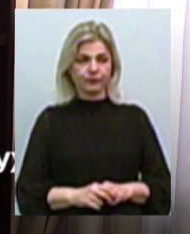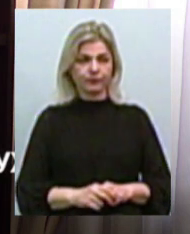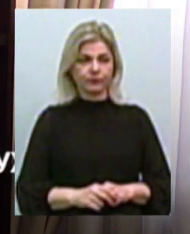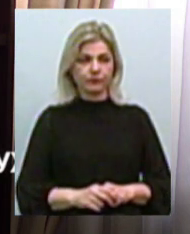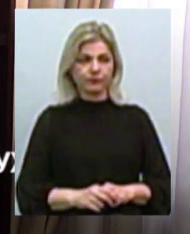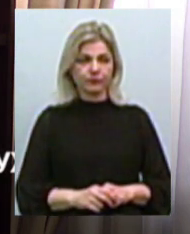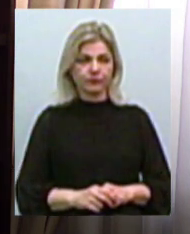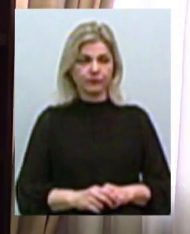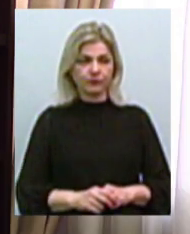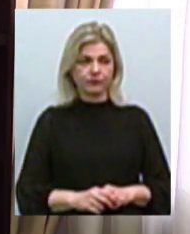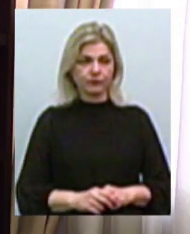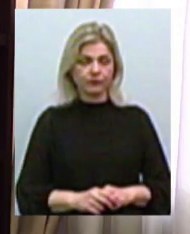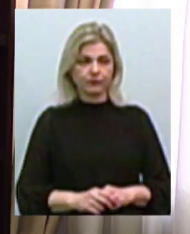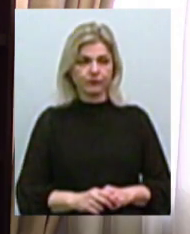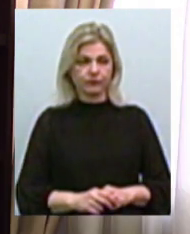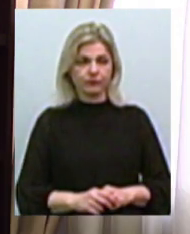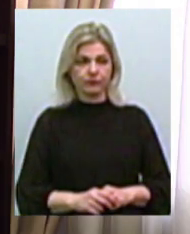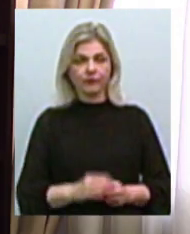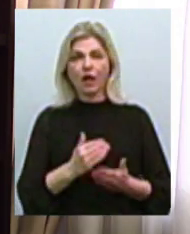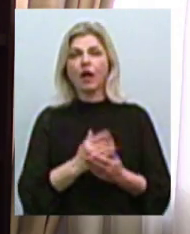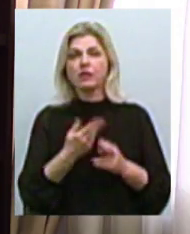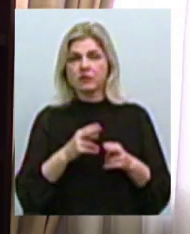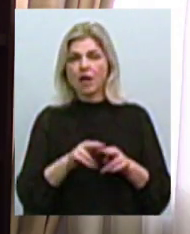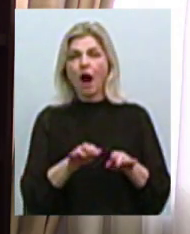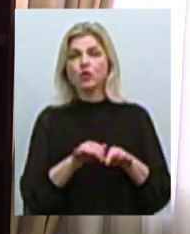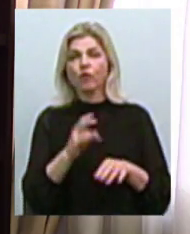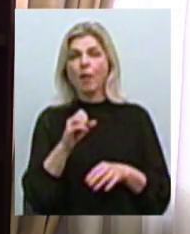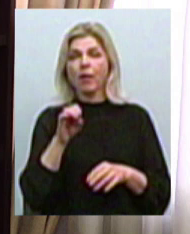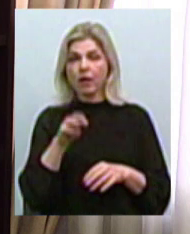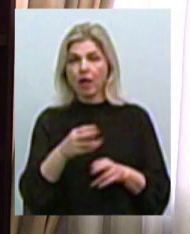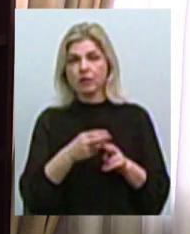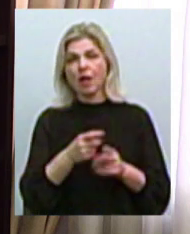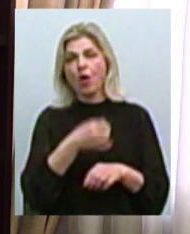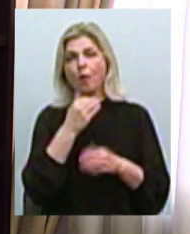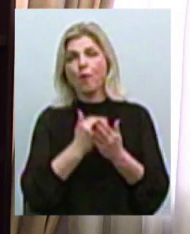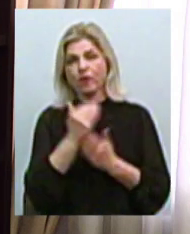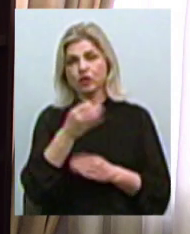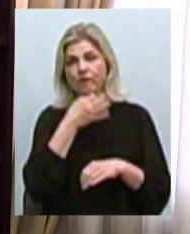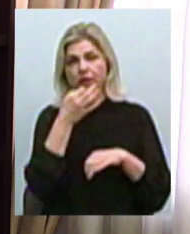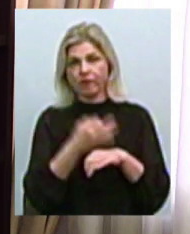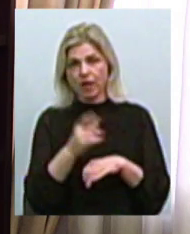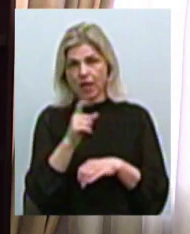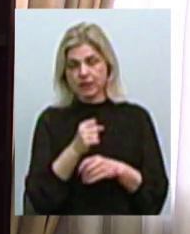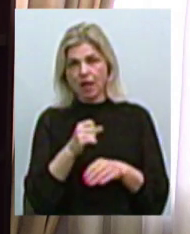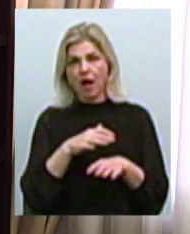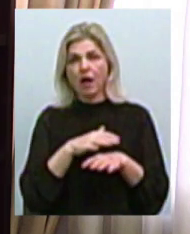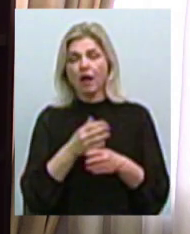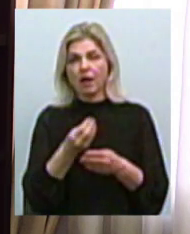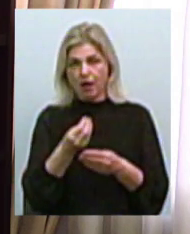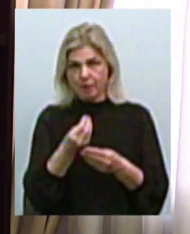розрахункових операцій і, звичайно, підвищення відповідальності за порушення порядку проведення розрахунків. Таким чином,